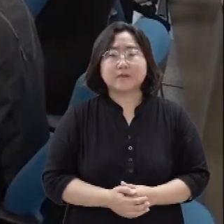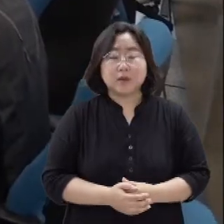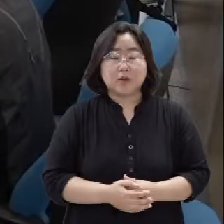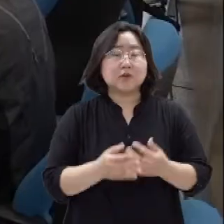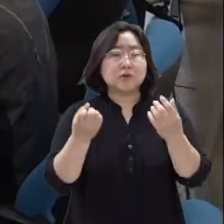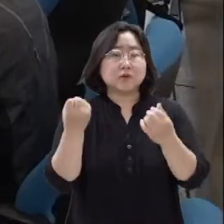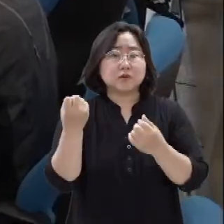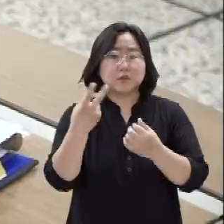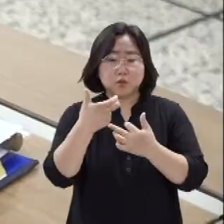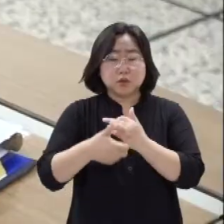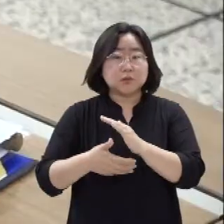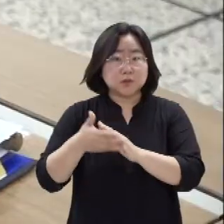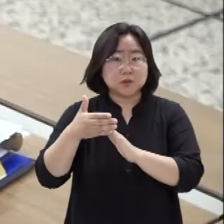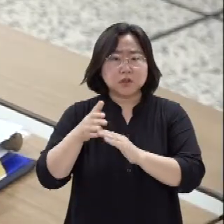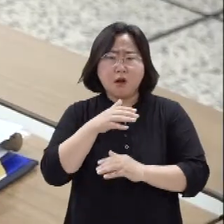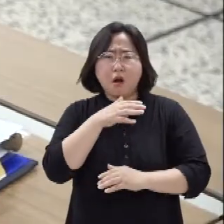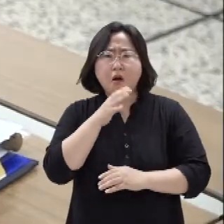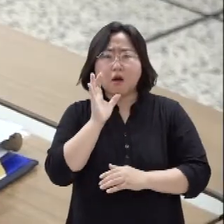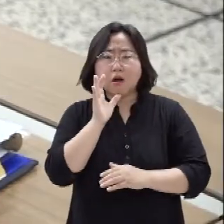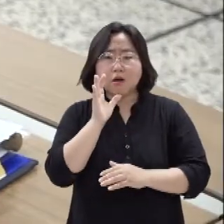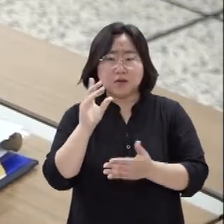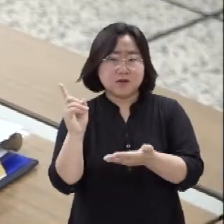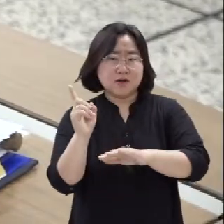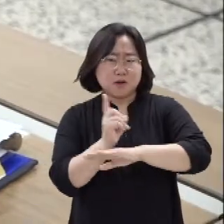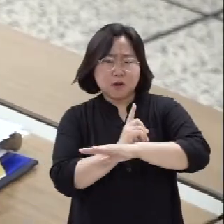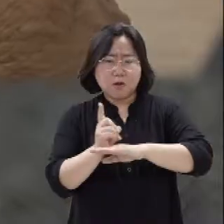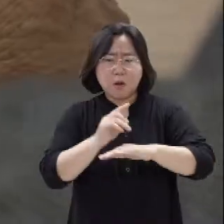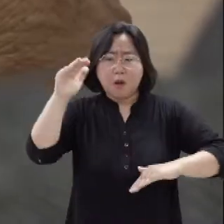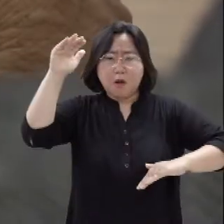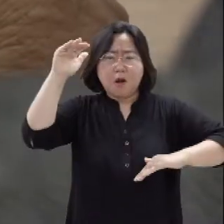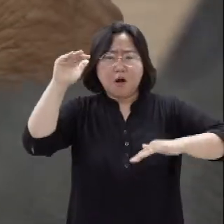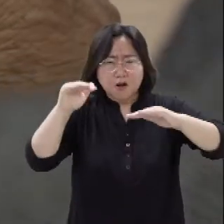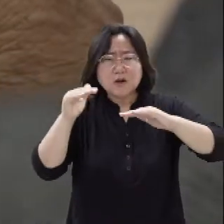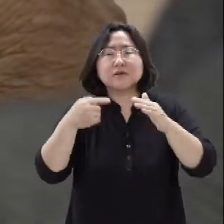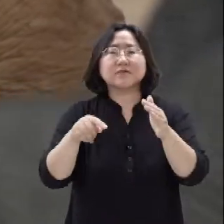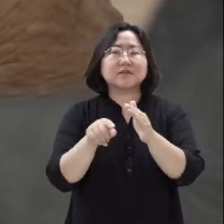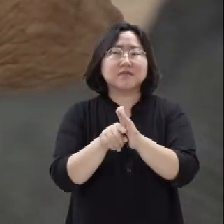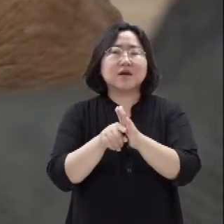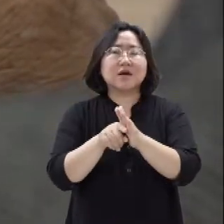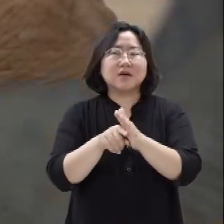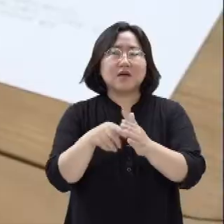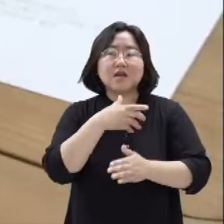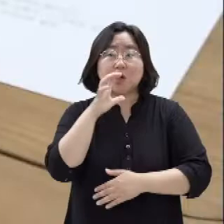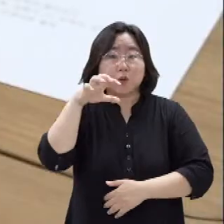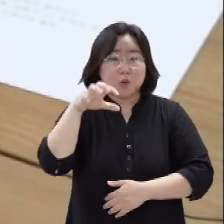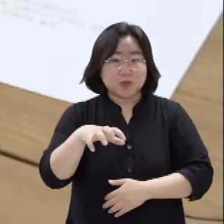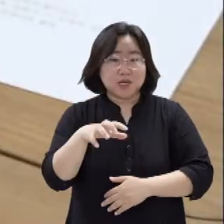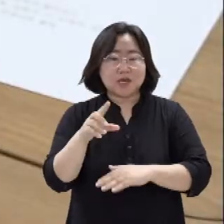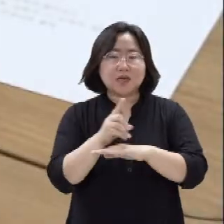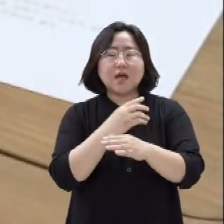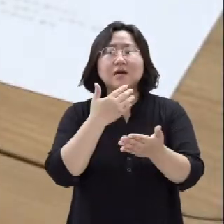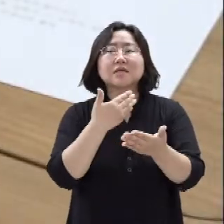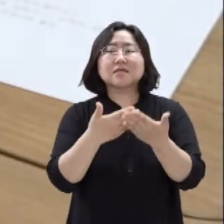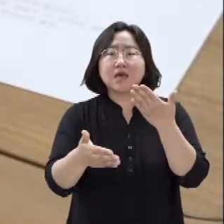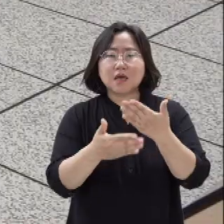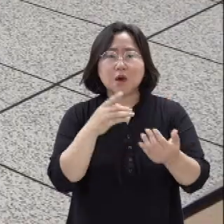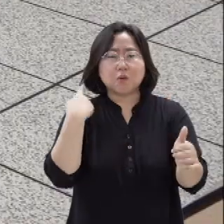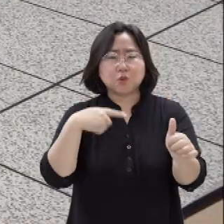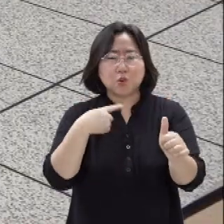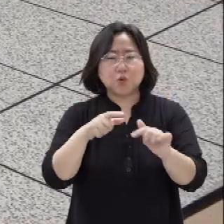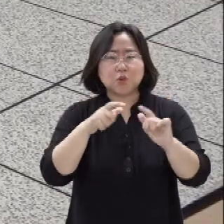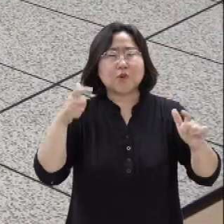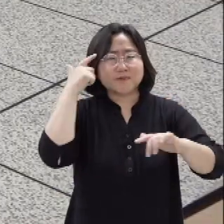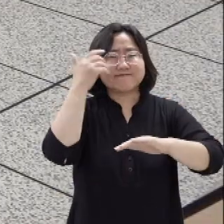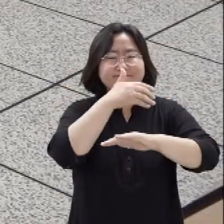이와 함께 서귀포시는 어르신들의 디지털 격차 해소를 위해 경로당에서도 디지털 체험과 교육을 확대해